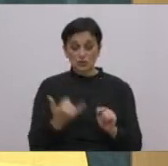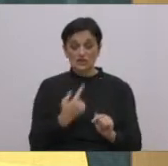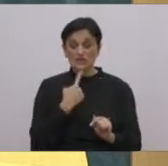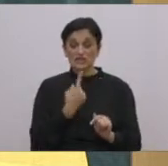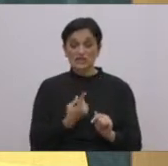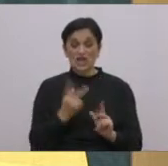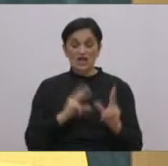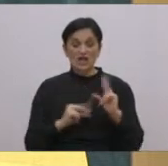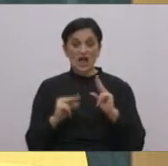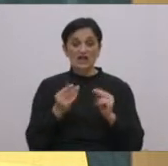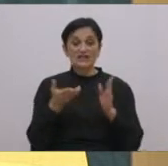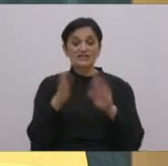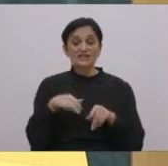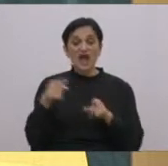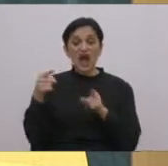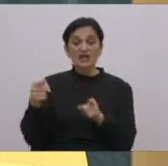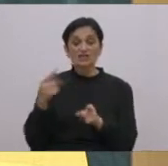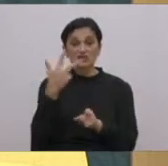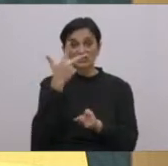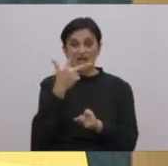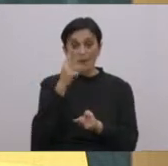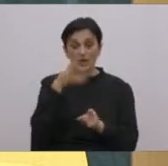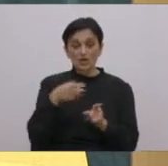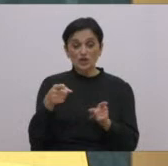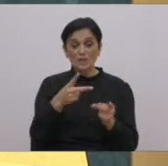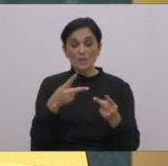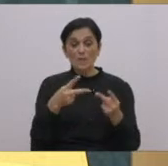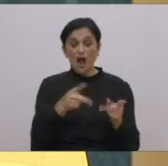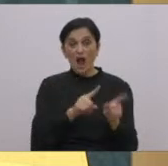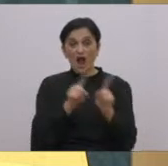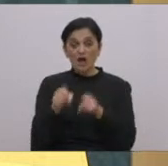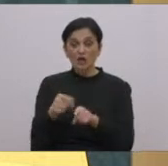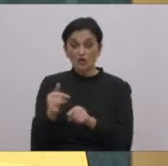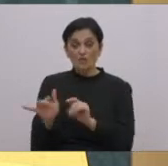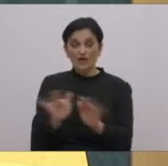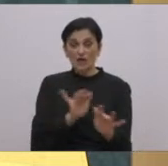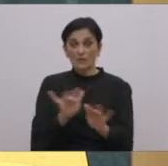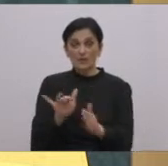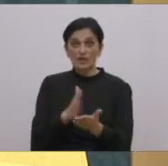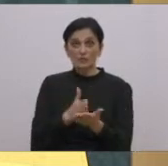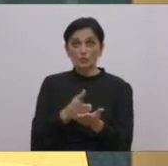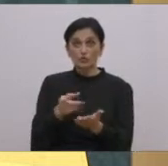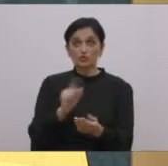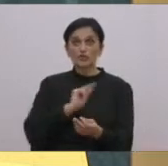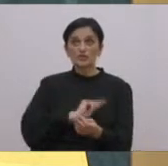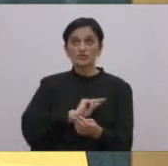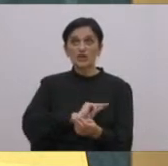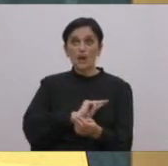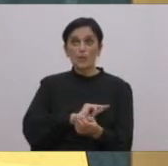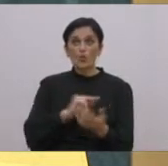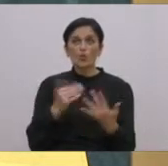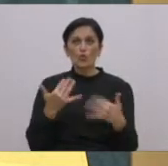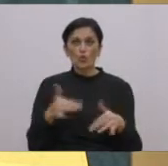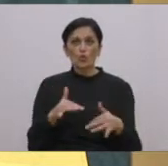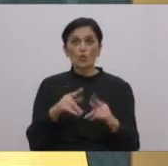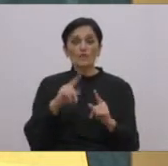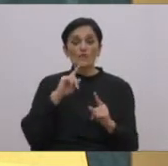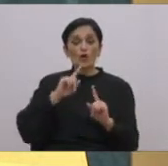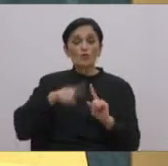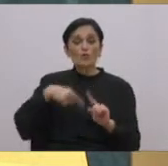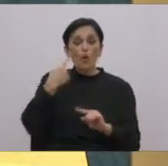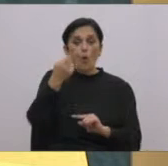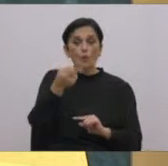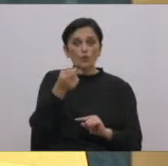გათვალისწინებული, ხოლო დარჩენილი 3 კილომეტრი, სადაც პარალელურ რეჟიმში, რა თქმა უნდა, მიმდინარეობს სამუშაოები, უკვე მომდევნო წელს